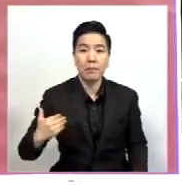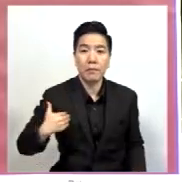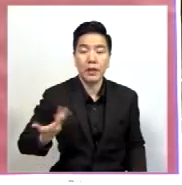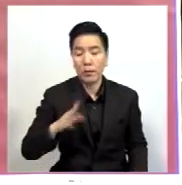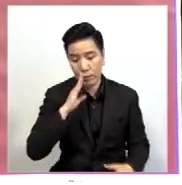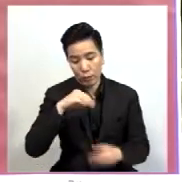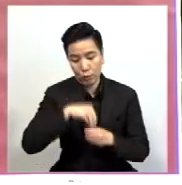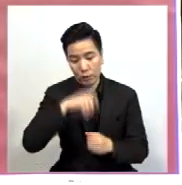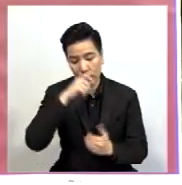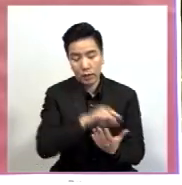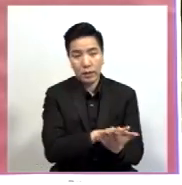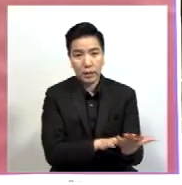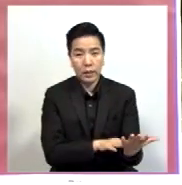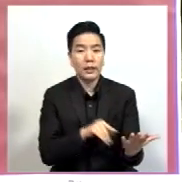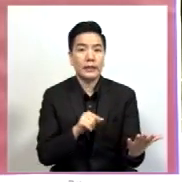เนี่ยนะครับ